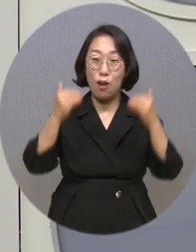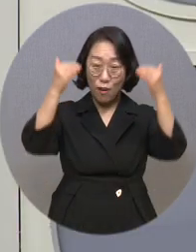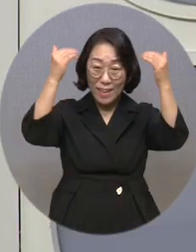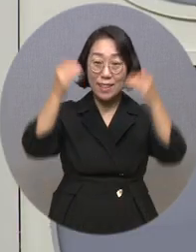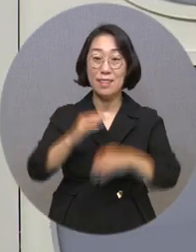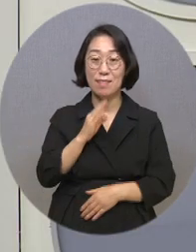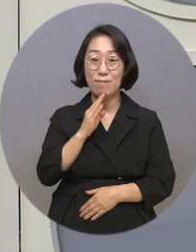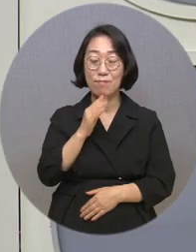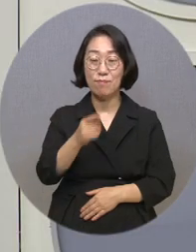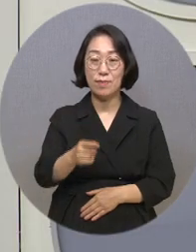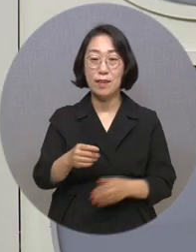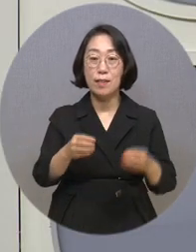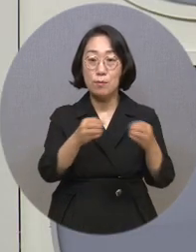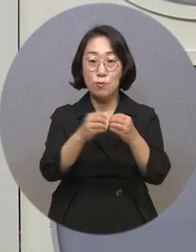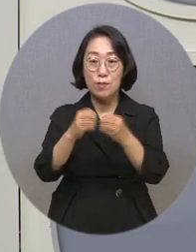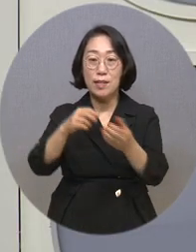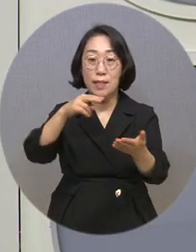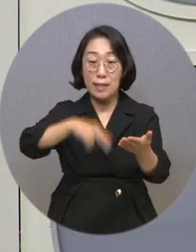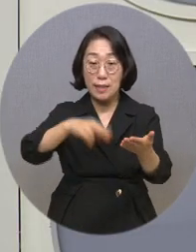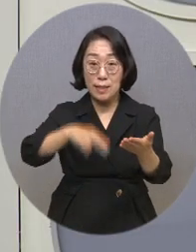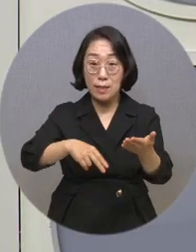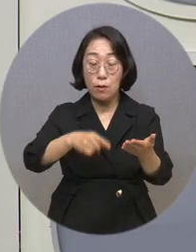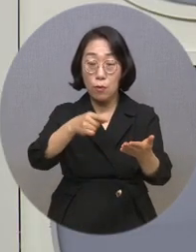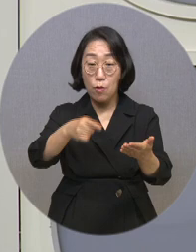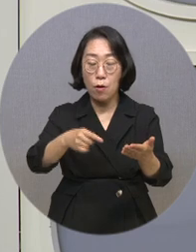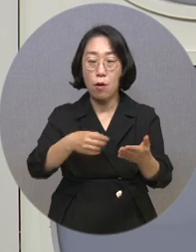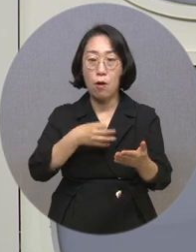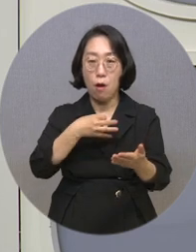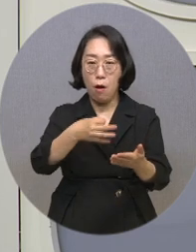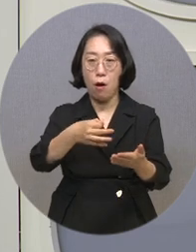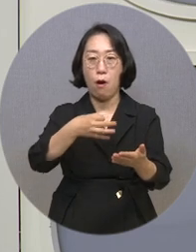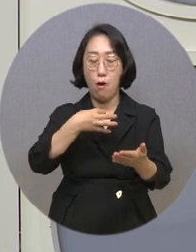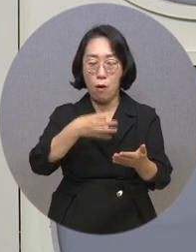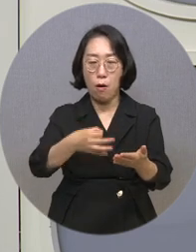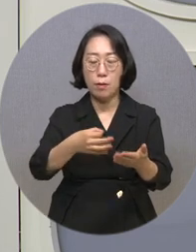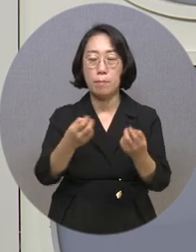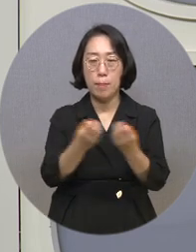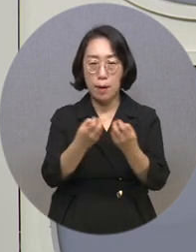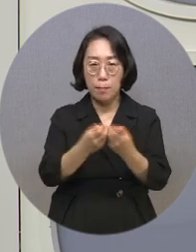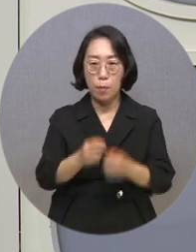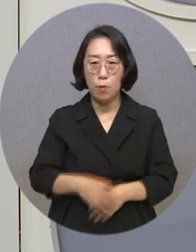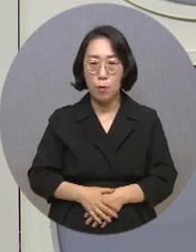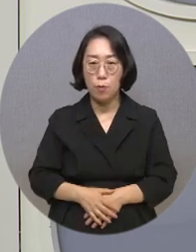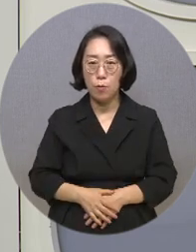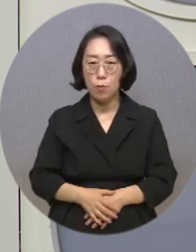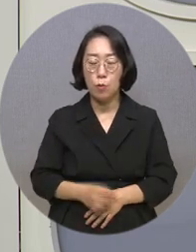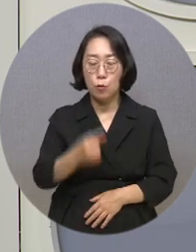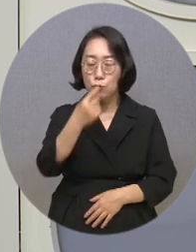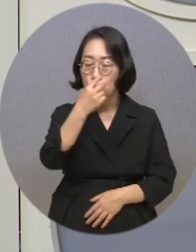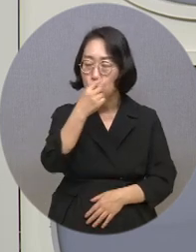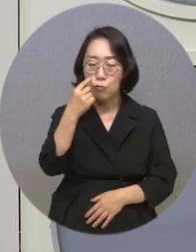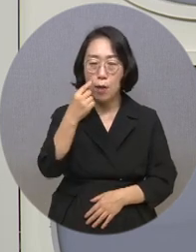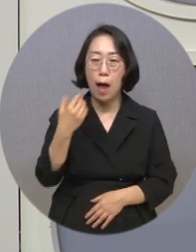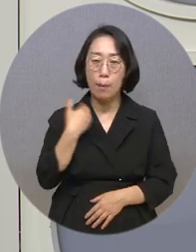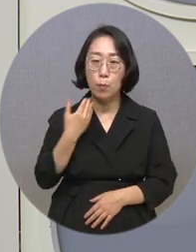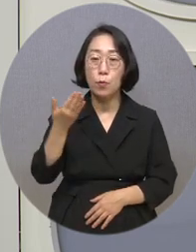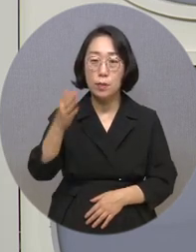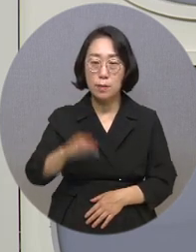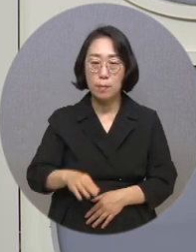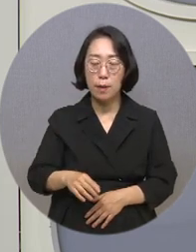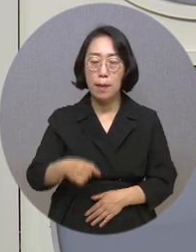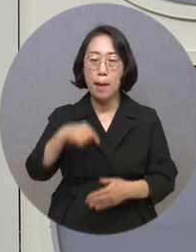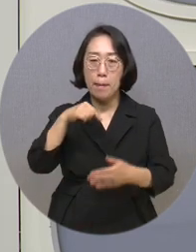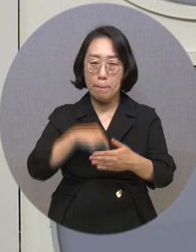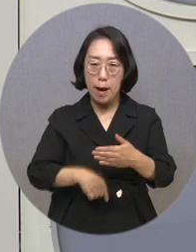성인들한테 신앙성을 가르쳐줘서 그네들에게 눈은 시각은 눈은 안 보이지만 마음으로 시를 읽는